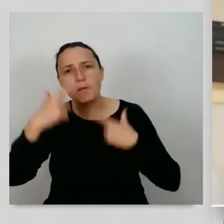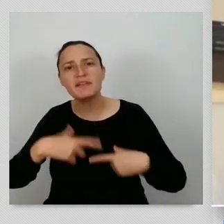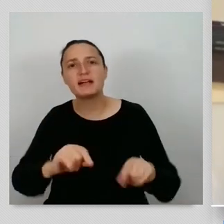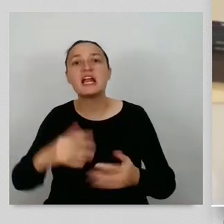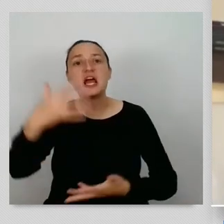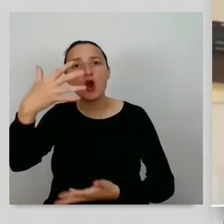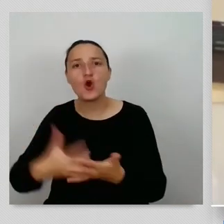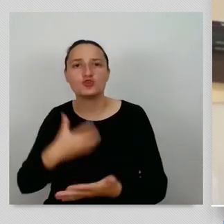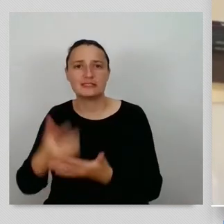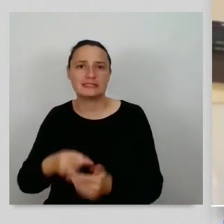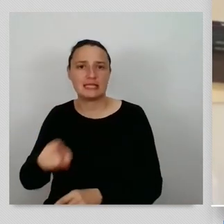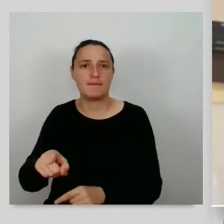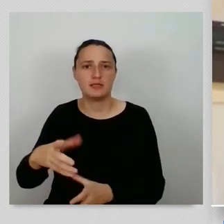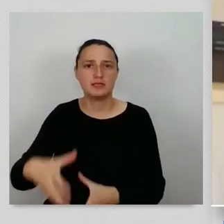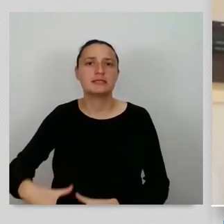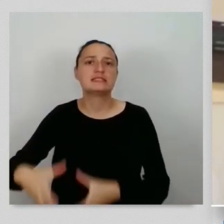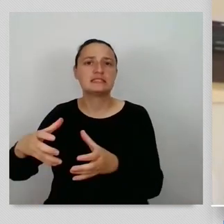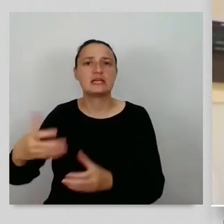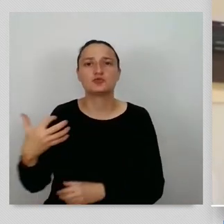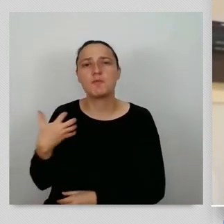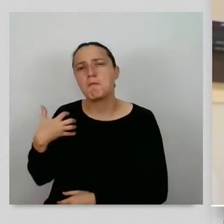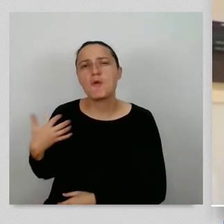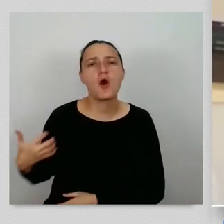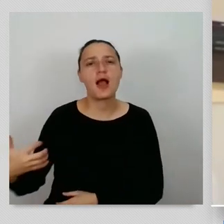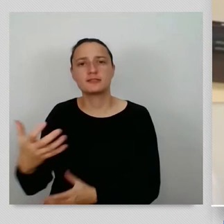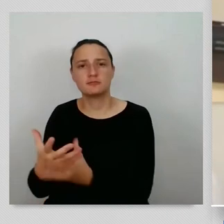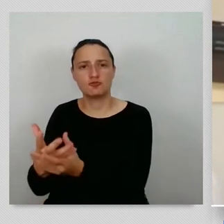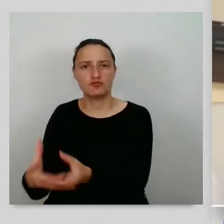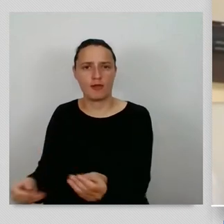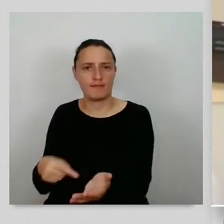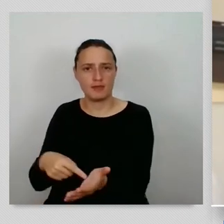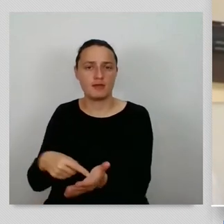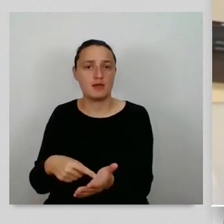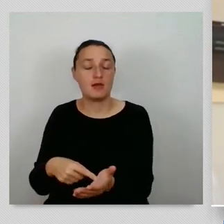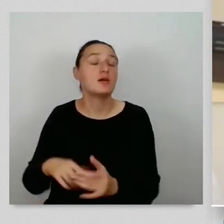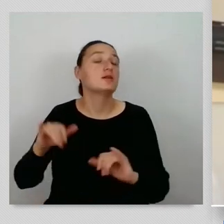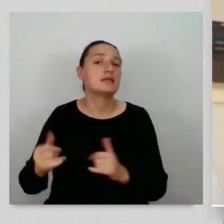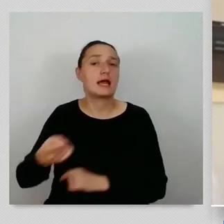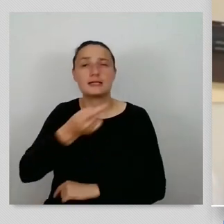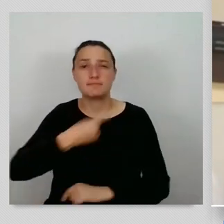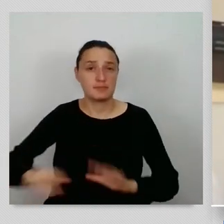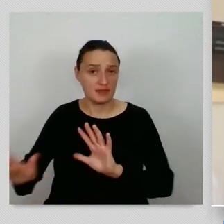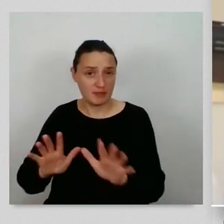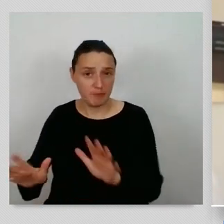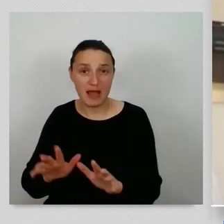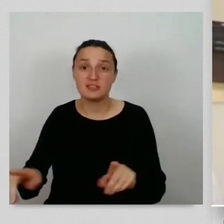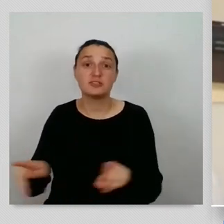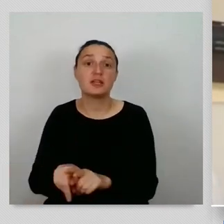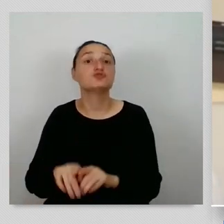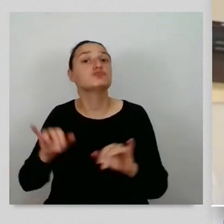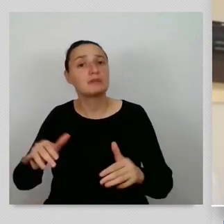i wybieramy w jaki sposób będziemy tym dobrem dysponować i jak będziemy o nie dbać i jak je